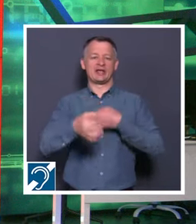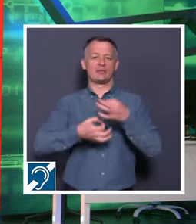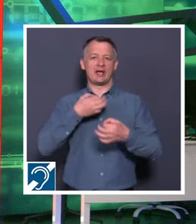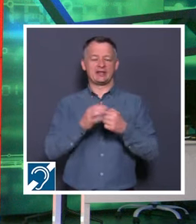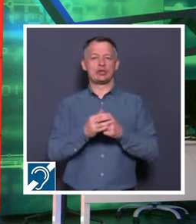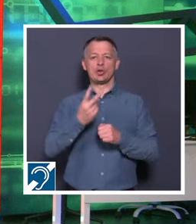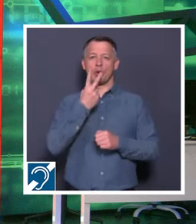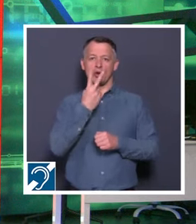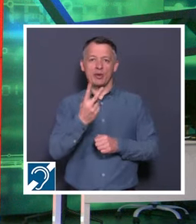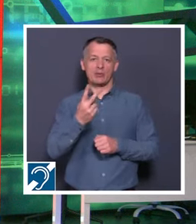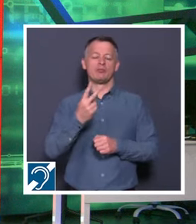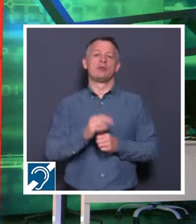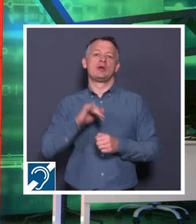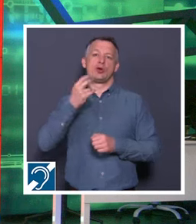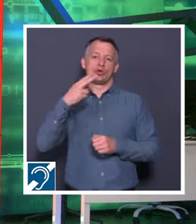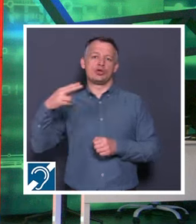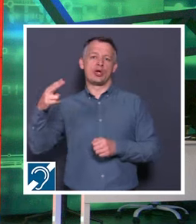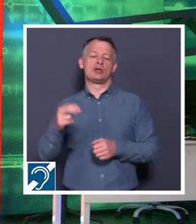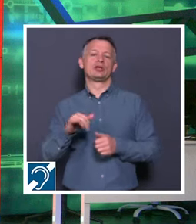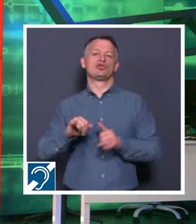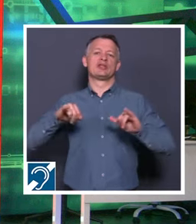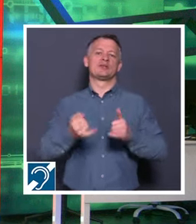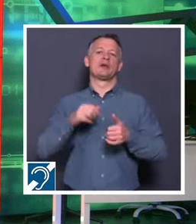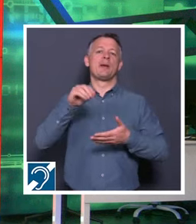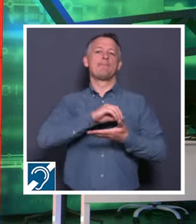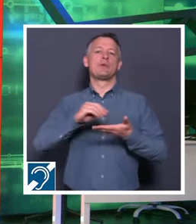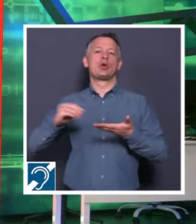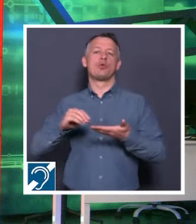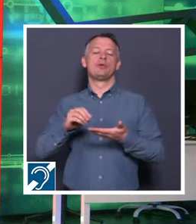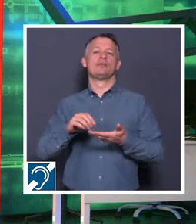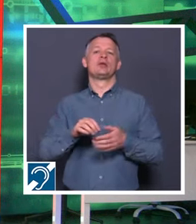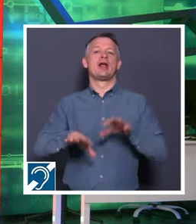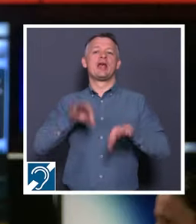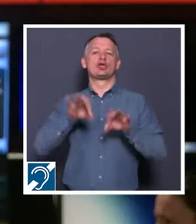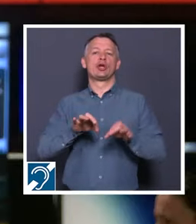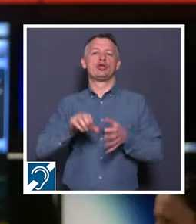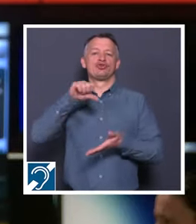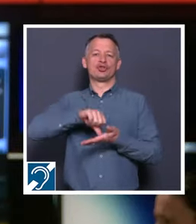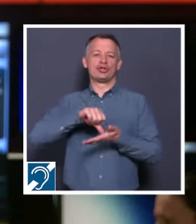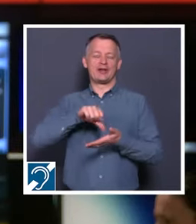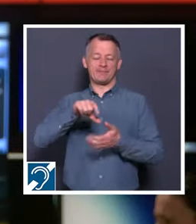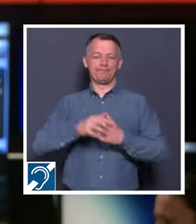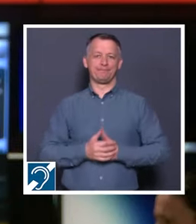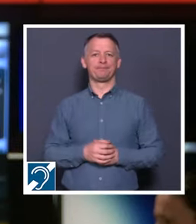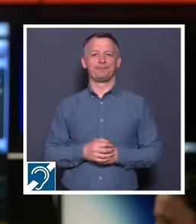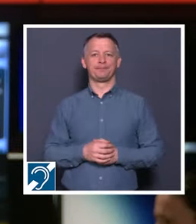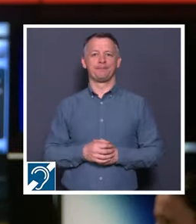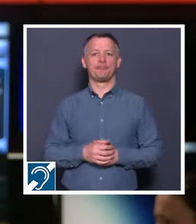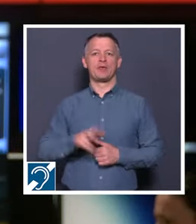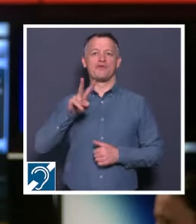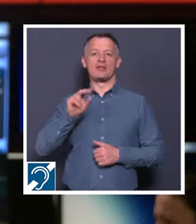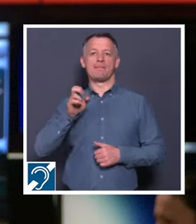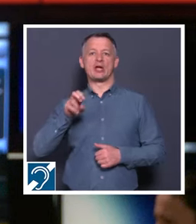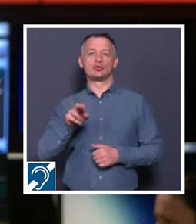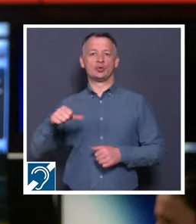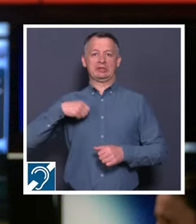în continuare ce se întâmplă la Biroul Electoral Central cu ajutorul tău. Te așteptăm și în jurnalele următoare. Vlad Pascu,